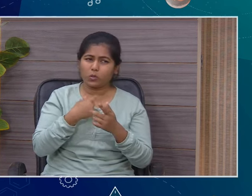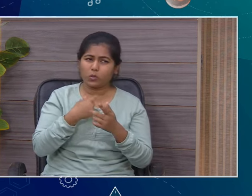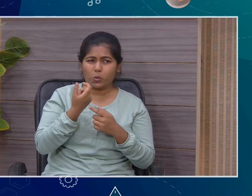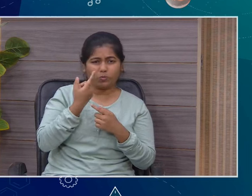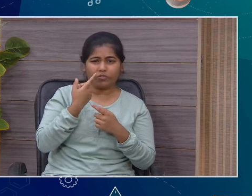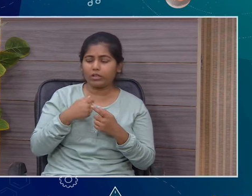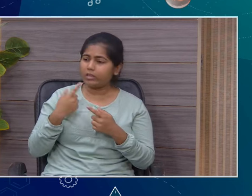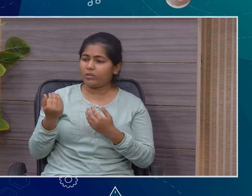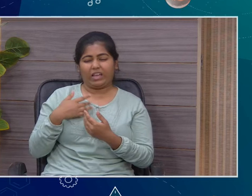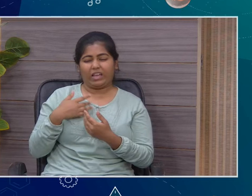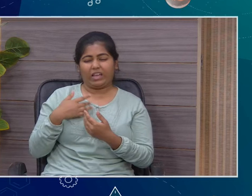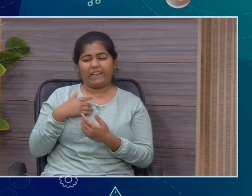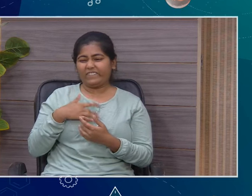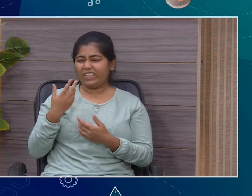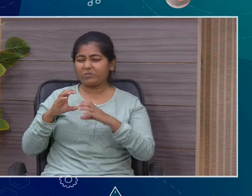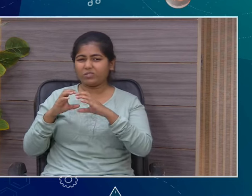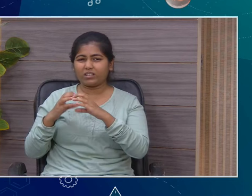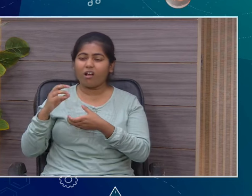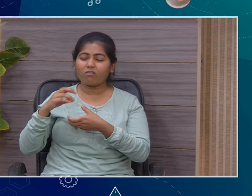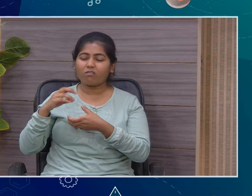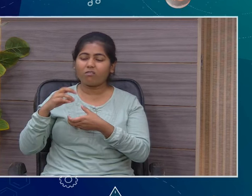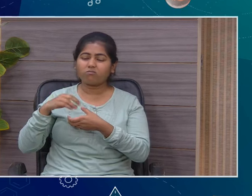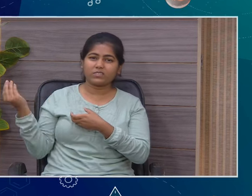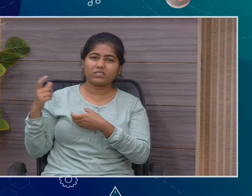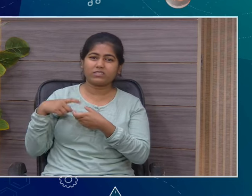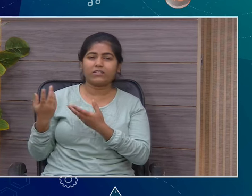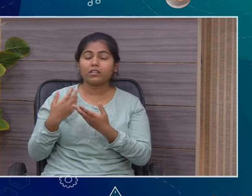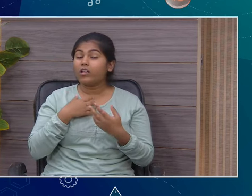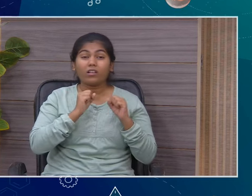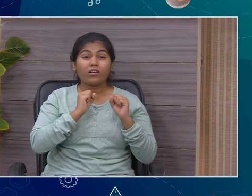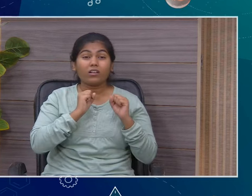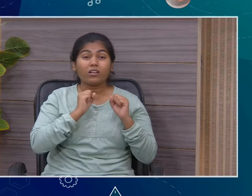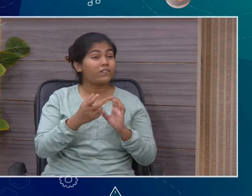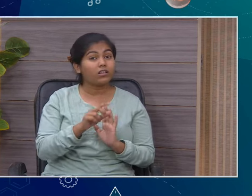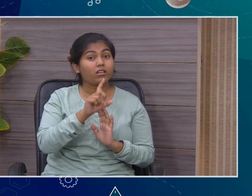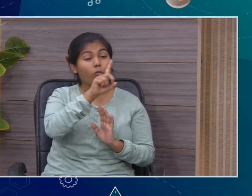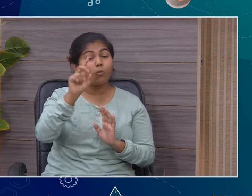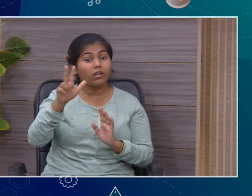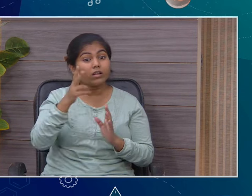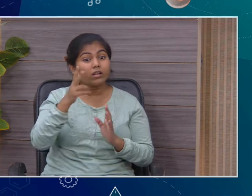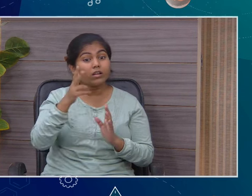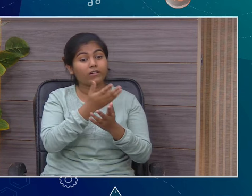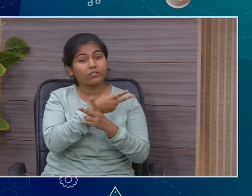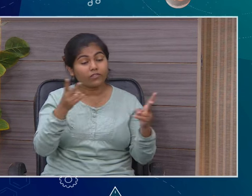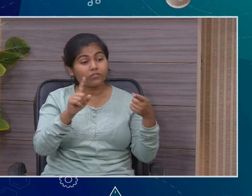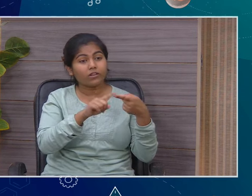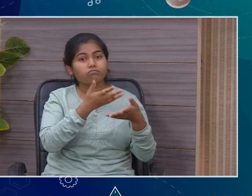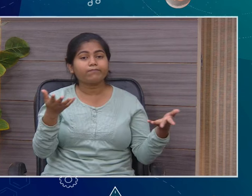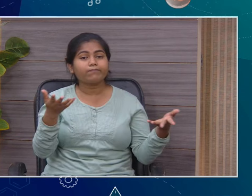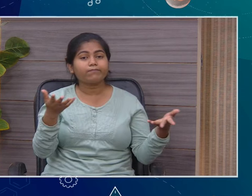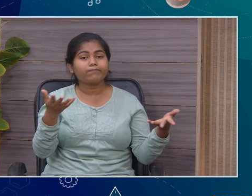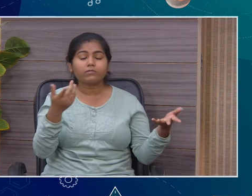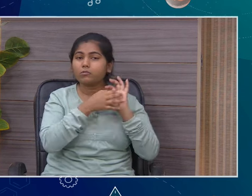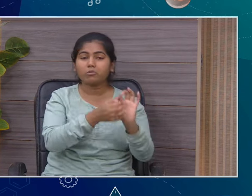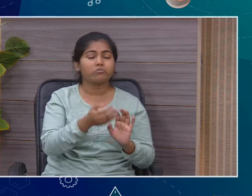सर मैं भी नहीं कर पाऊंगी बीइंग टीचर कोई भी नहीं 118 तत्वों के बारे में विषय में जानना कोई आसान बात नहीं है और अगर इन तत्वों को हम ग्रुपिंग कर